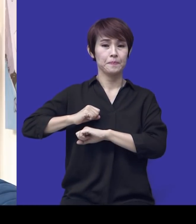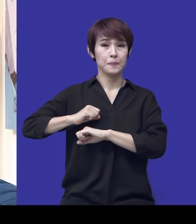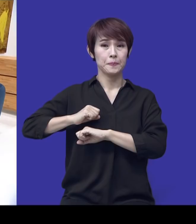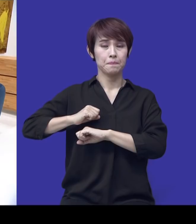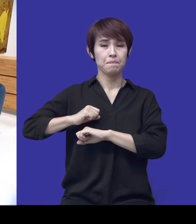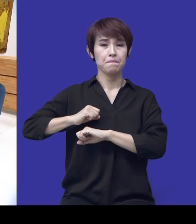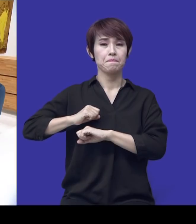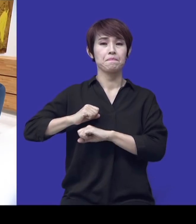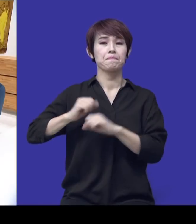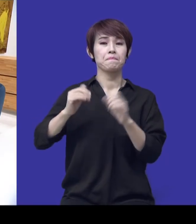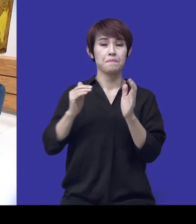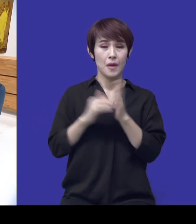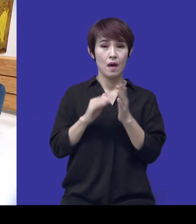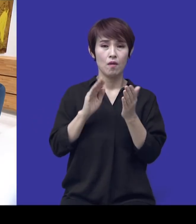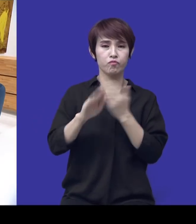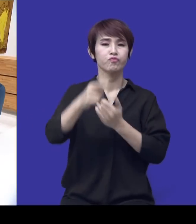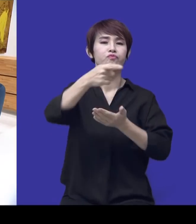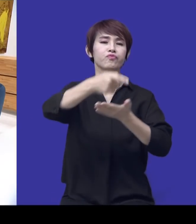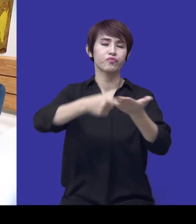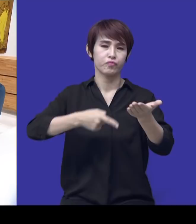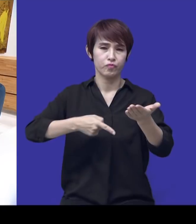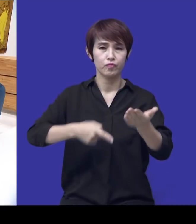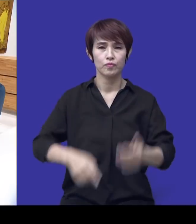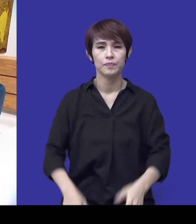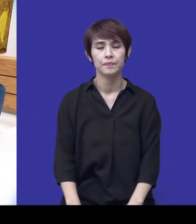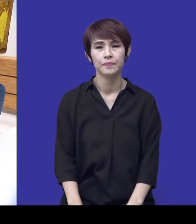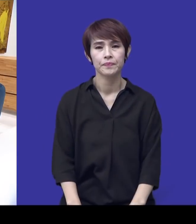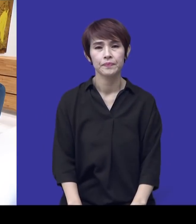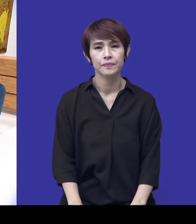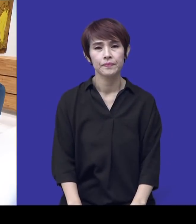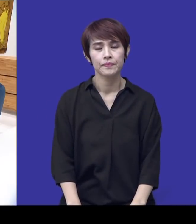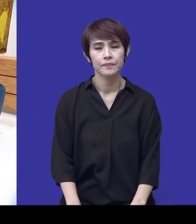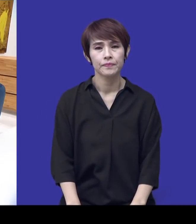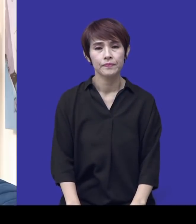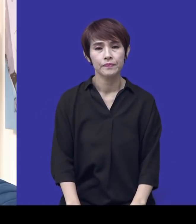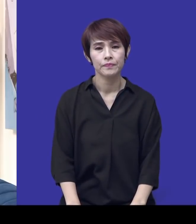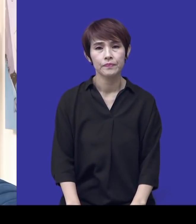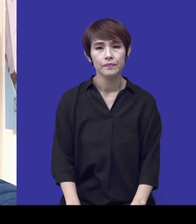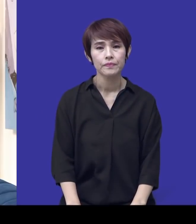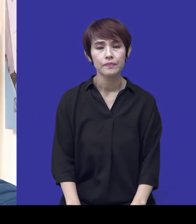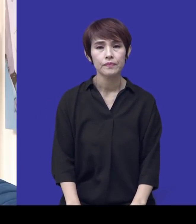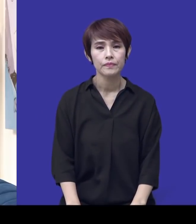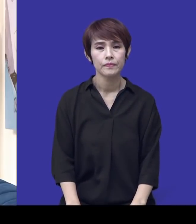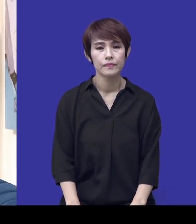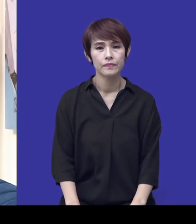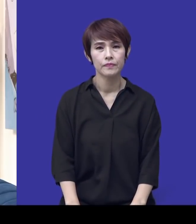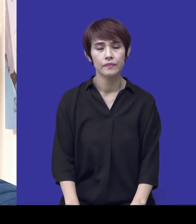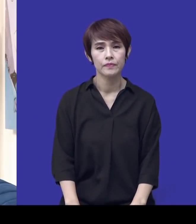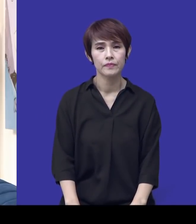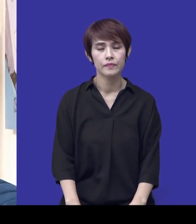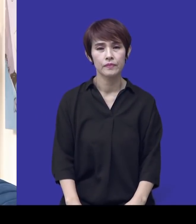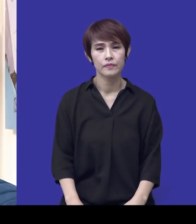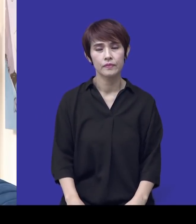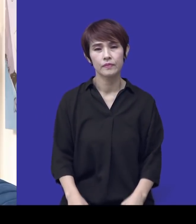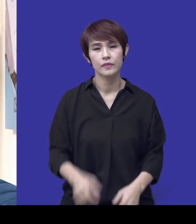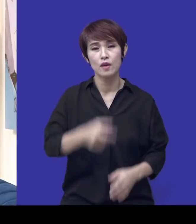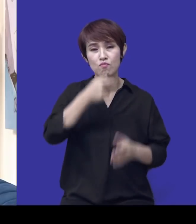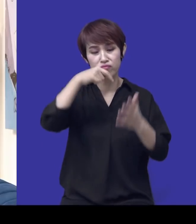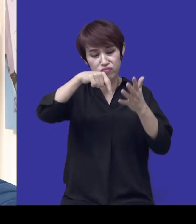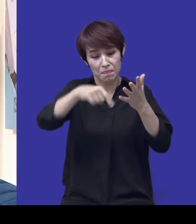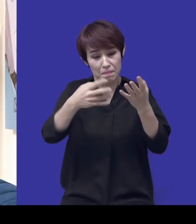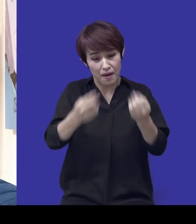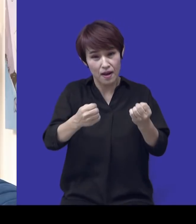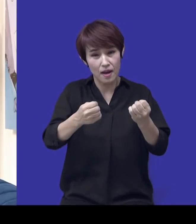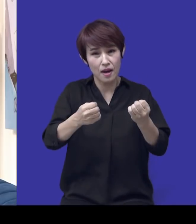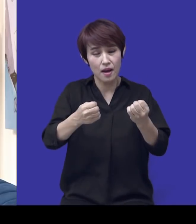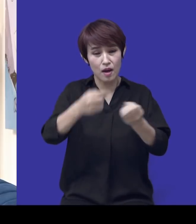수술을 했어요. 왜냐면 근데 이게 수술이라는 게 네. 보통 다한증이면 수술하면 끝나지 이게 아닌 게 그래요?